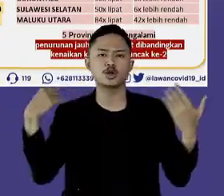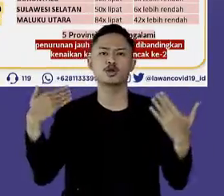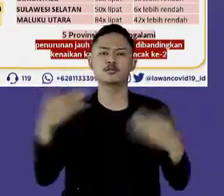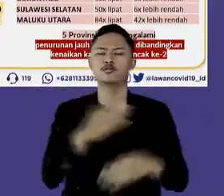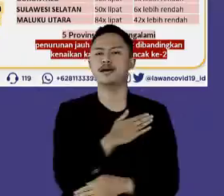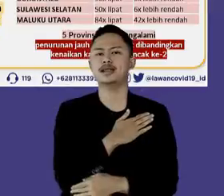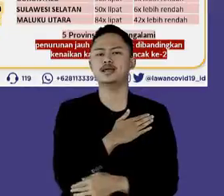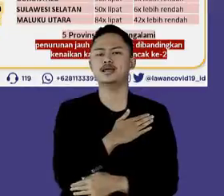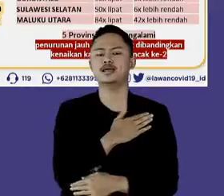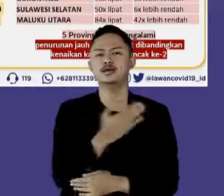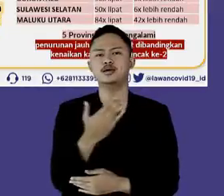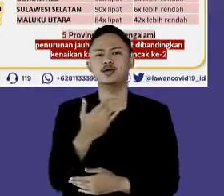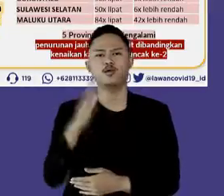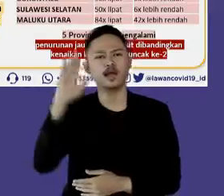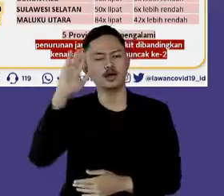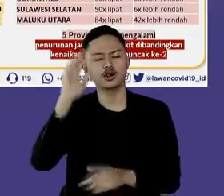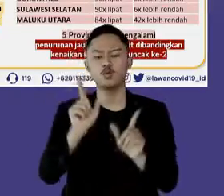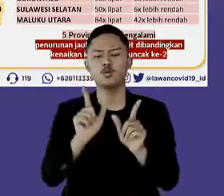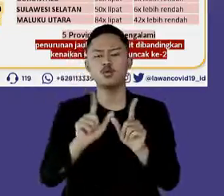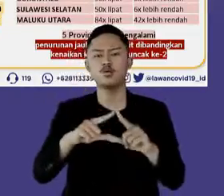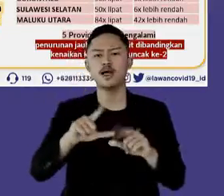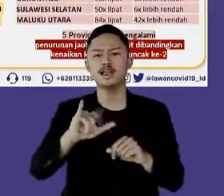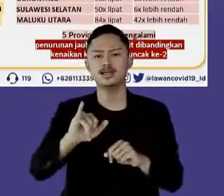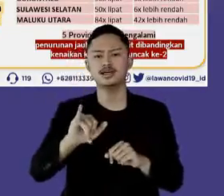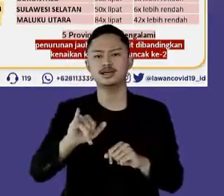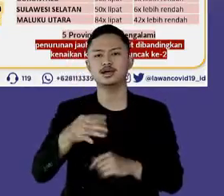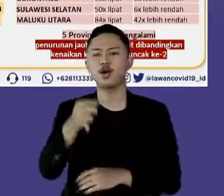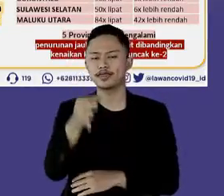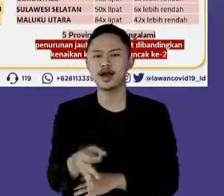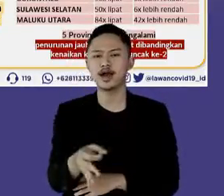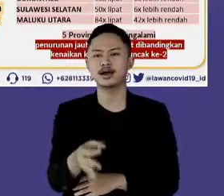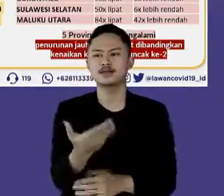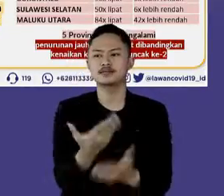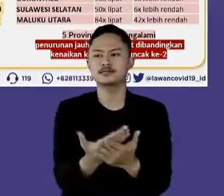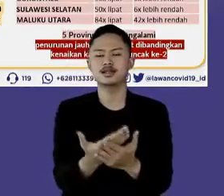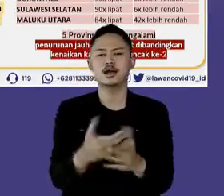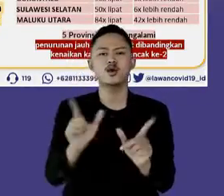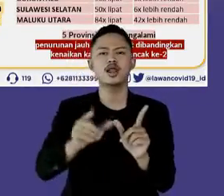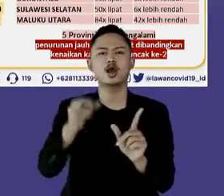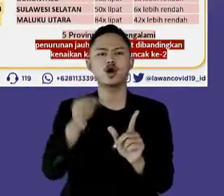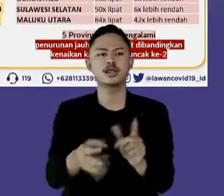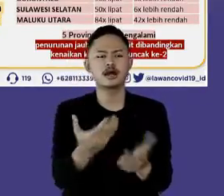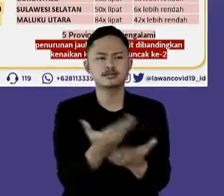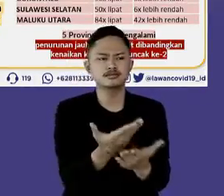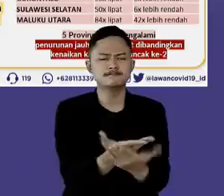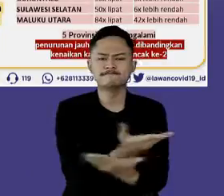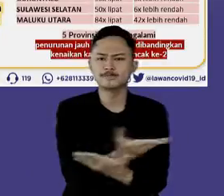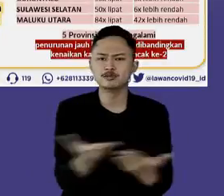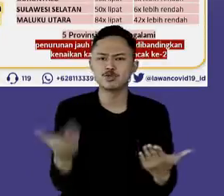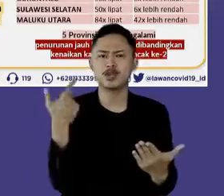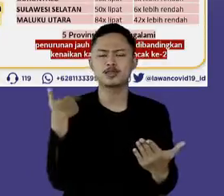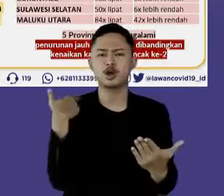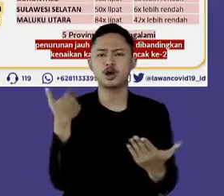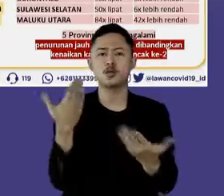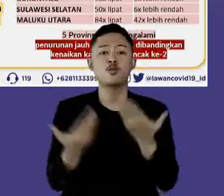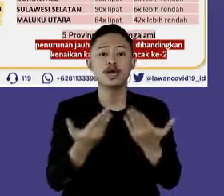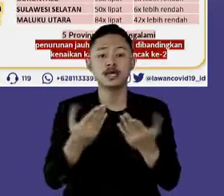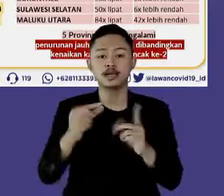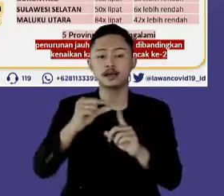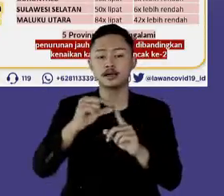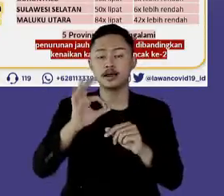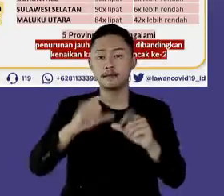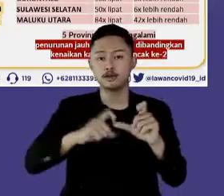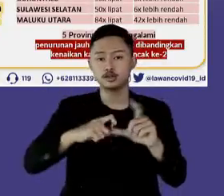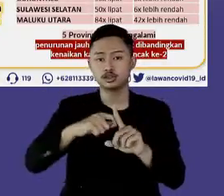di seluruh provinsi dan kabupaten kota di Indonesia terutama di sebelas provinsi dengan posko terbentuk kurang dari sepuluh persen